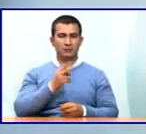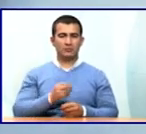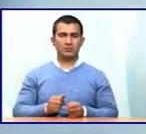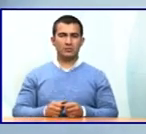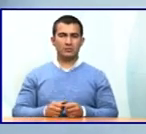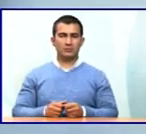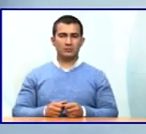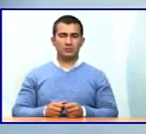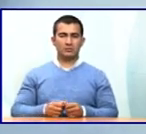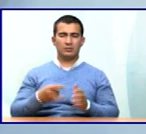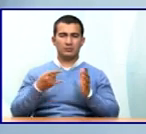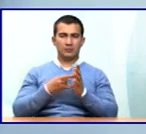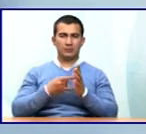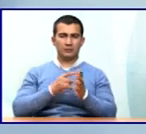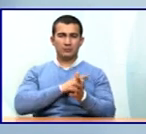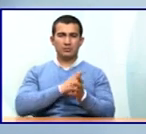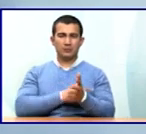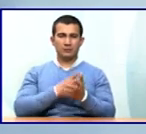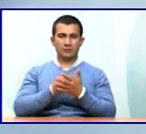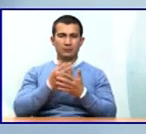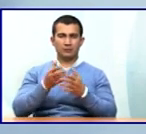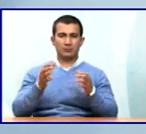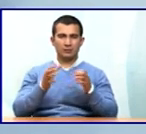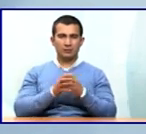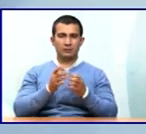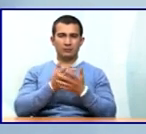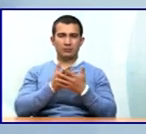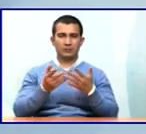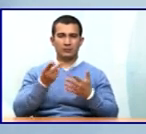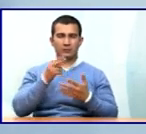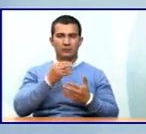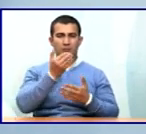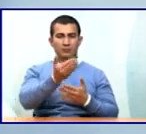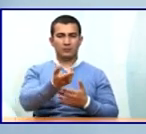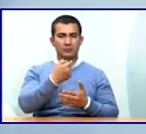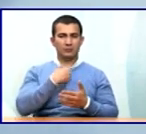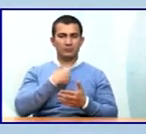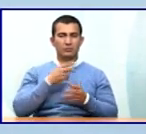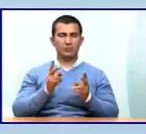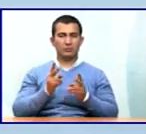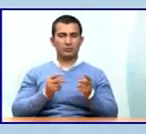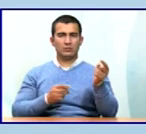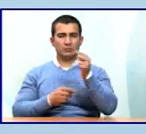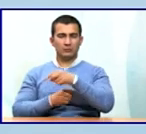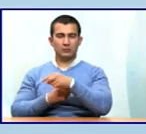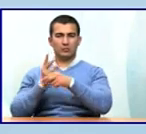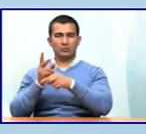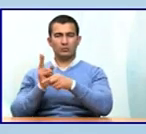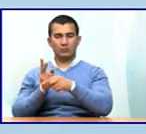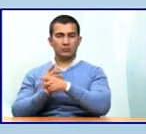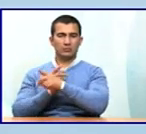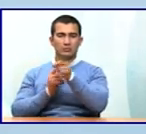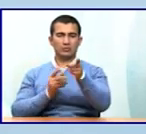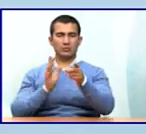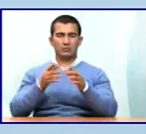Ikkinchi sxemamizda esa magnet kuch chiziqlari sizdan menga qarab yo'nalgan. 90 gradus burchak ostida